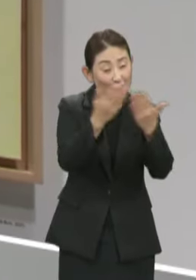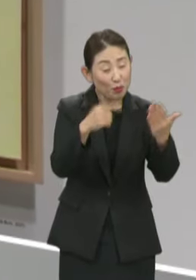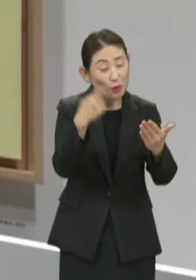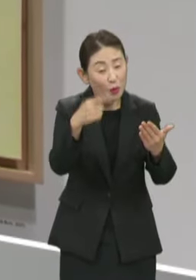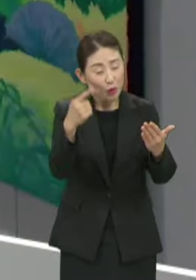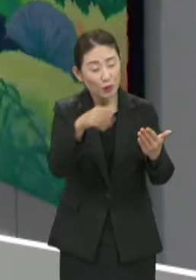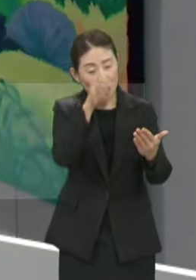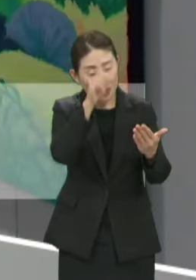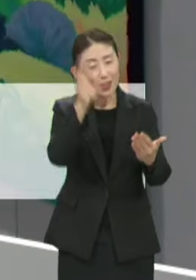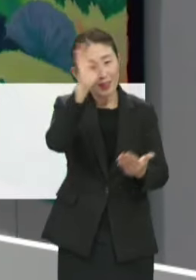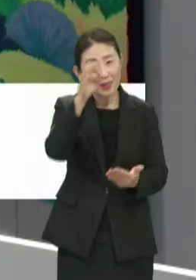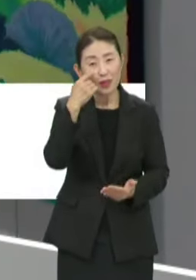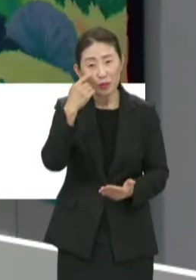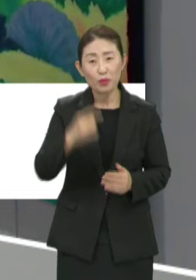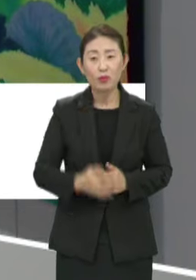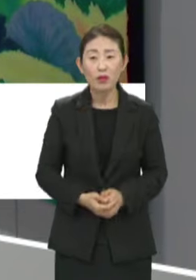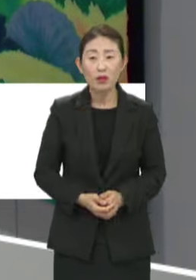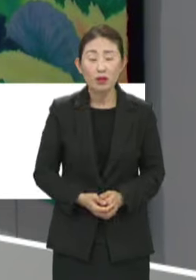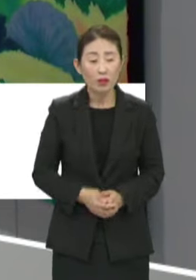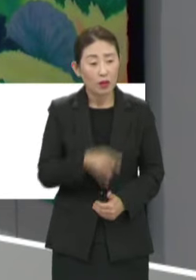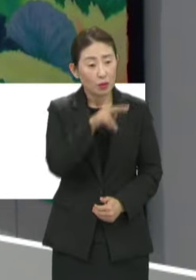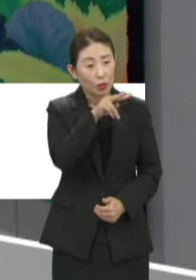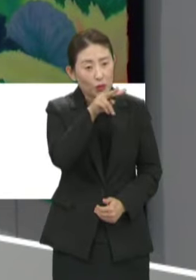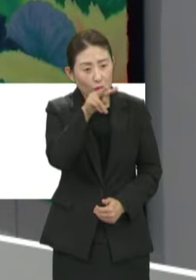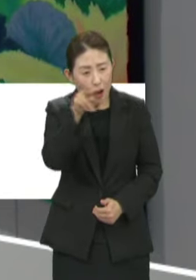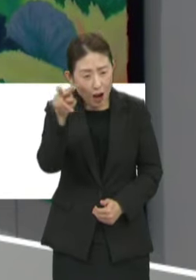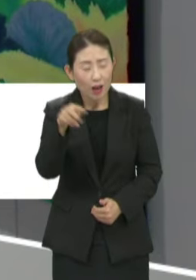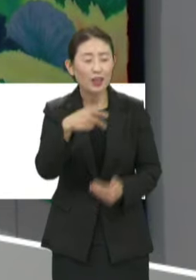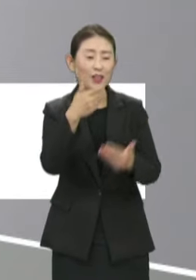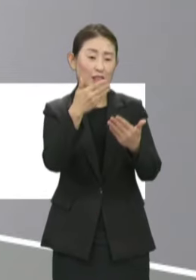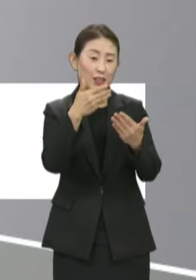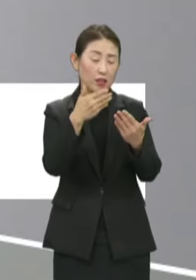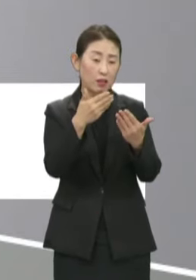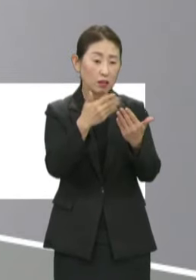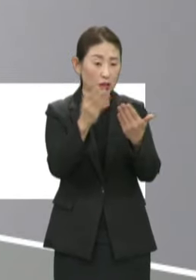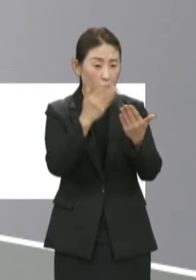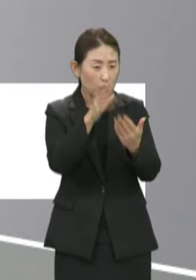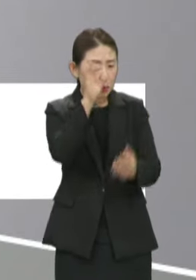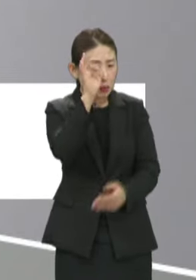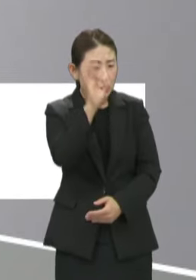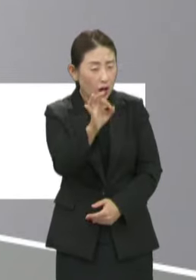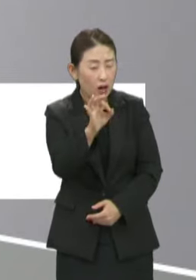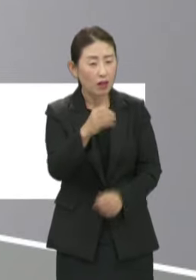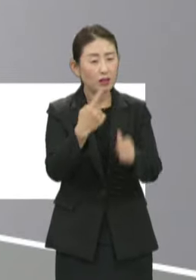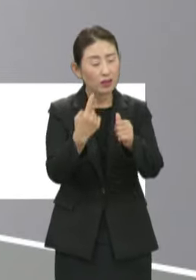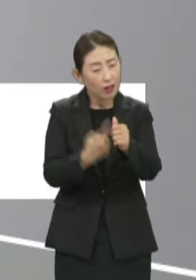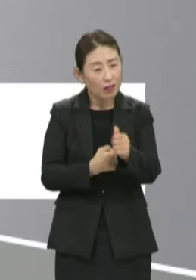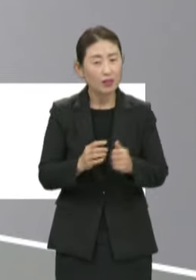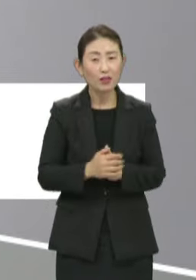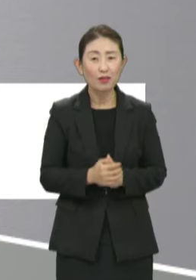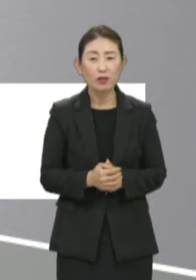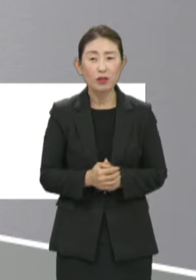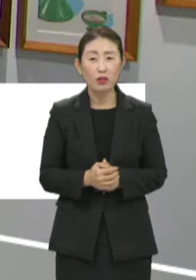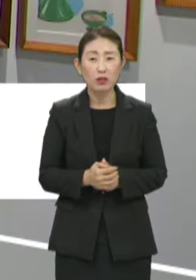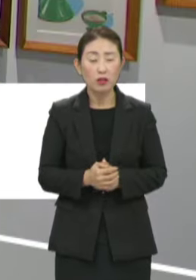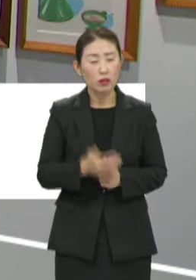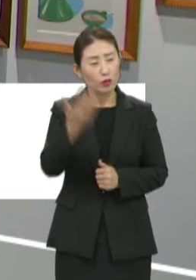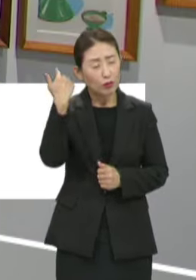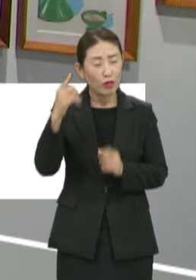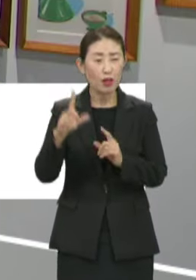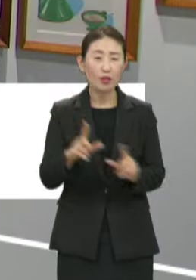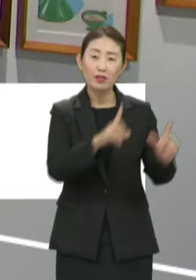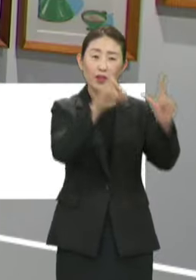내가 정서적으로 공감이 가는 작품을 하나 골라서 그 작품과 함께하면 우리 일상이 그전에